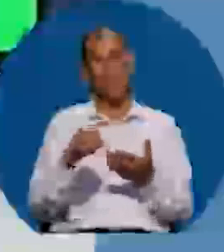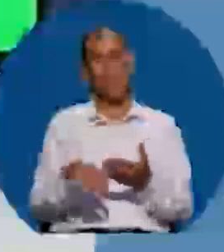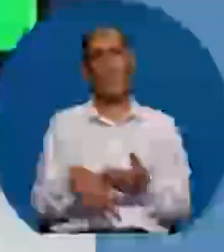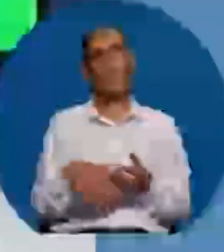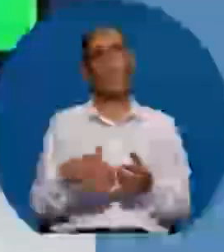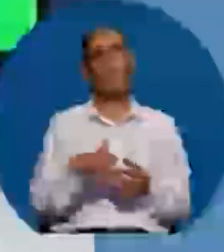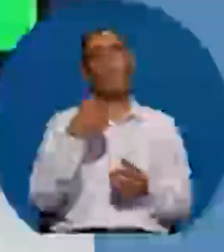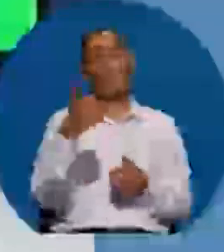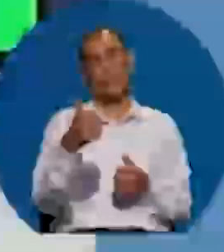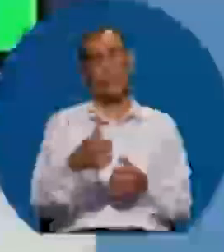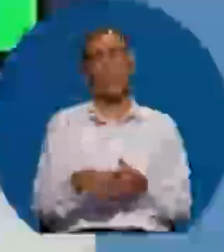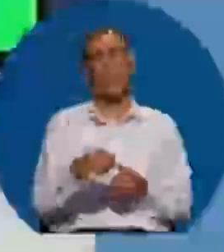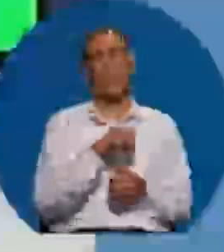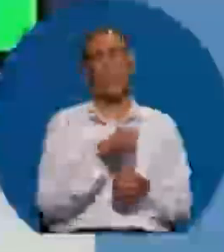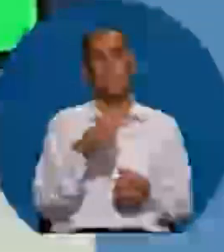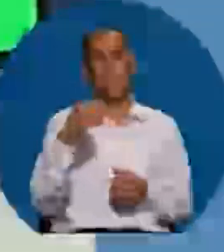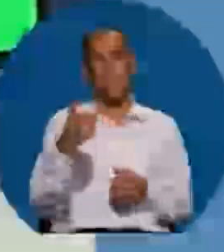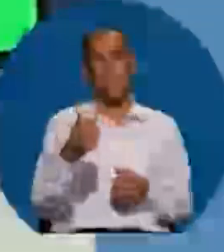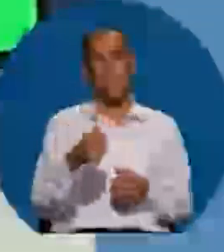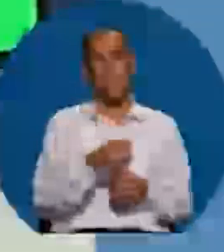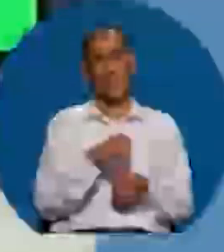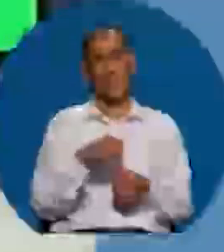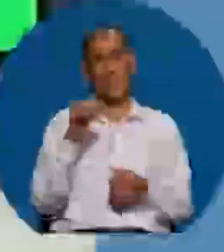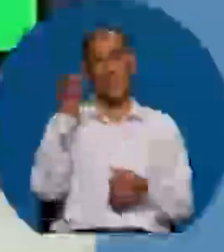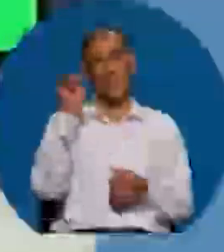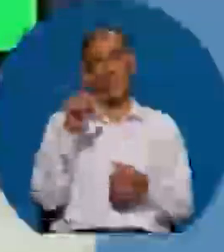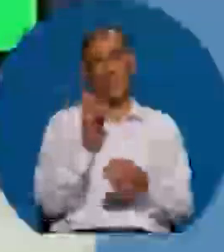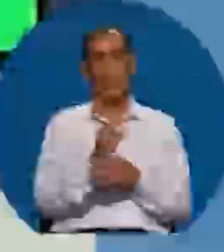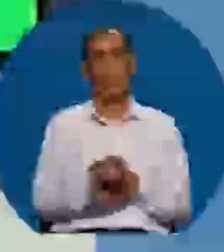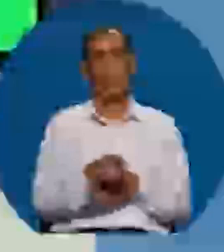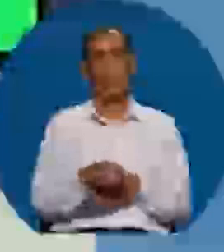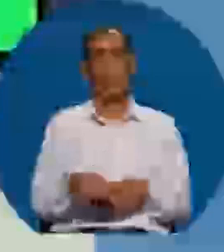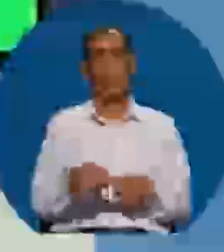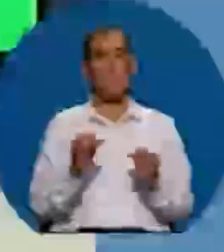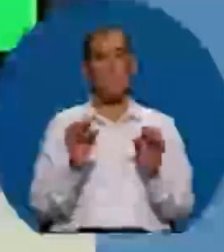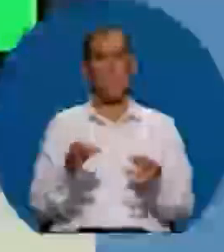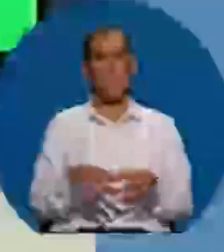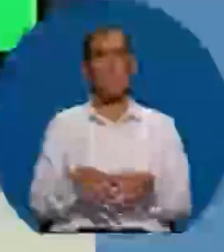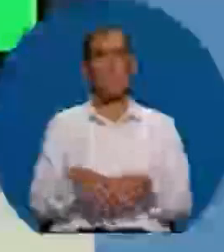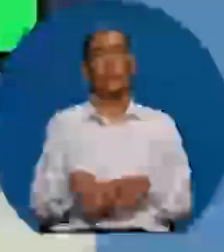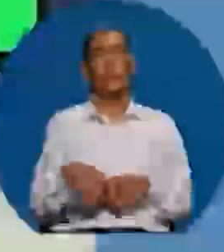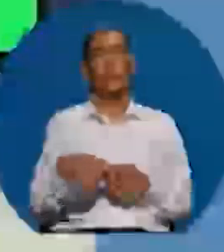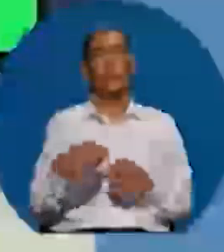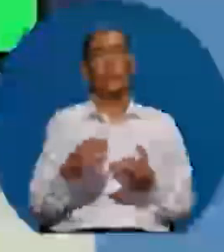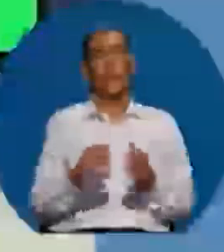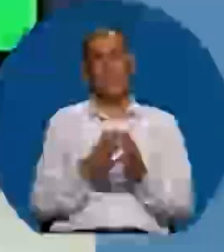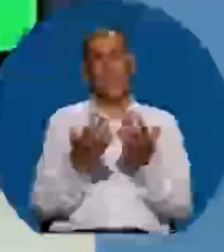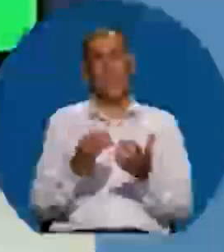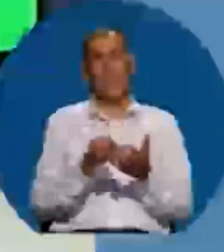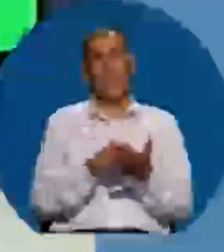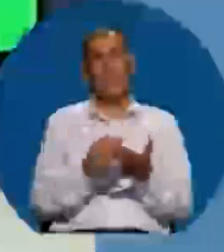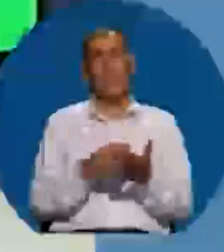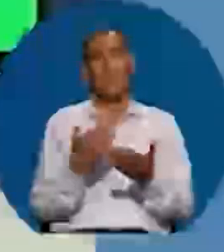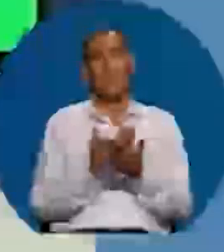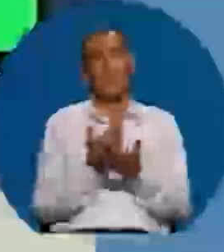ба? Баракалла. Онда сілер үй тапсырмасын дұрыс орылағансылар. Келің енді